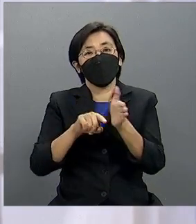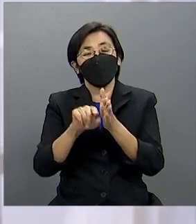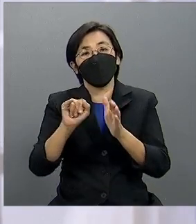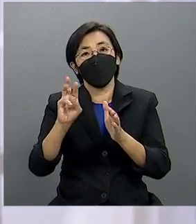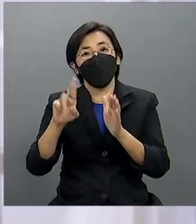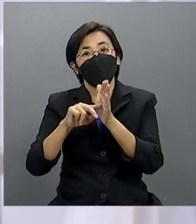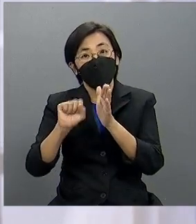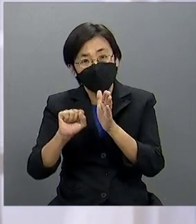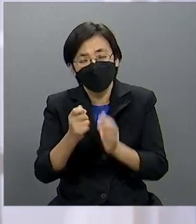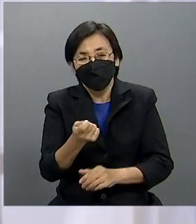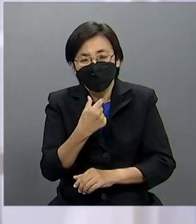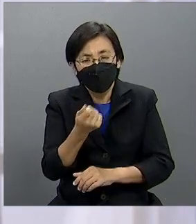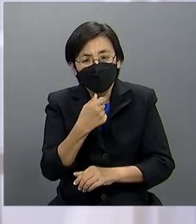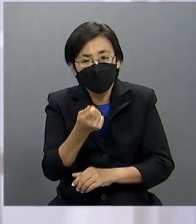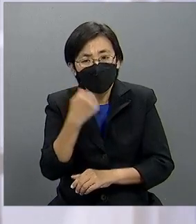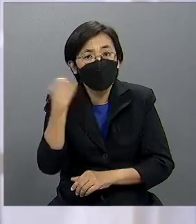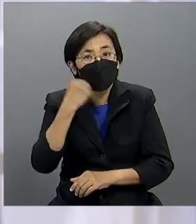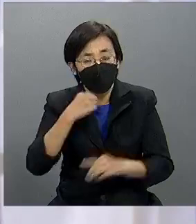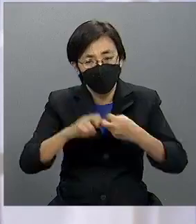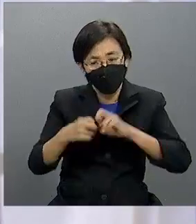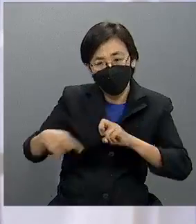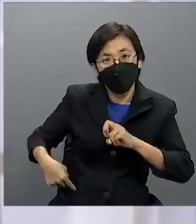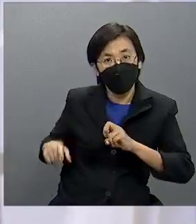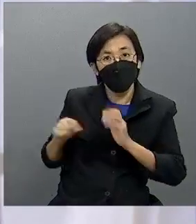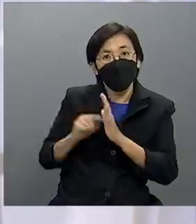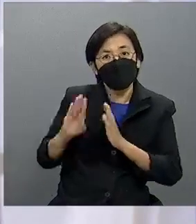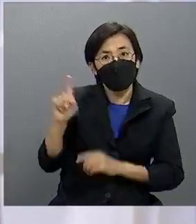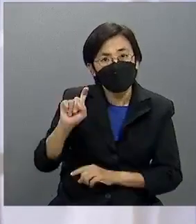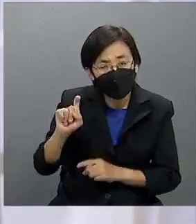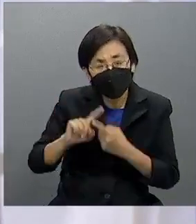และวันหนึ่งนะครับถ้าเรากินยาโดยไม่จำเป็นนะฮะอาจจะเกิดการดื้อยาได้ในอนาคตนะครับ